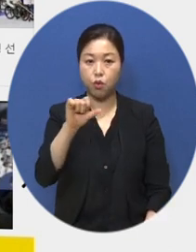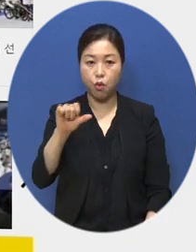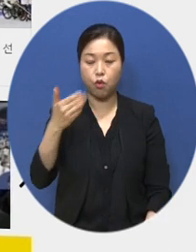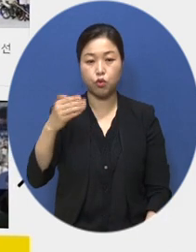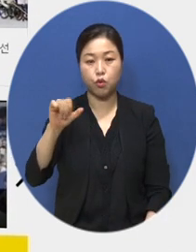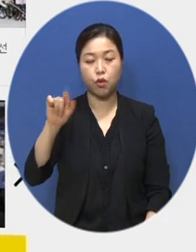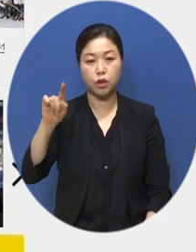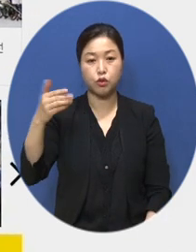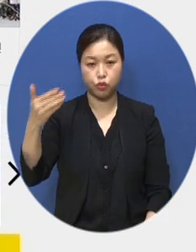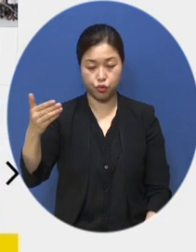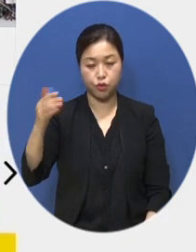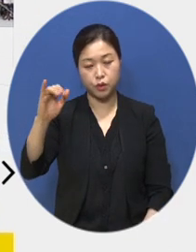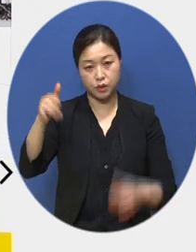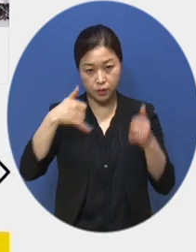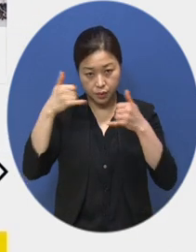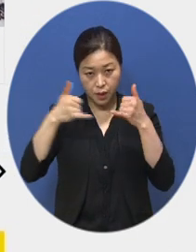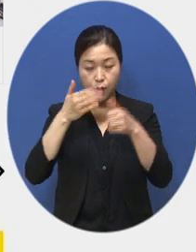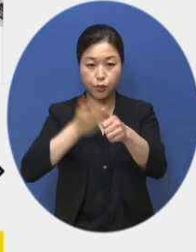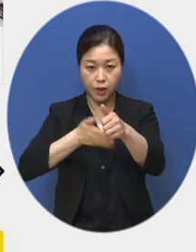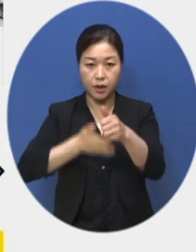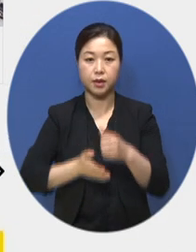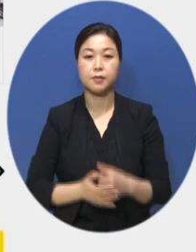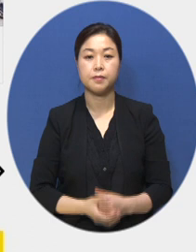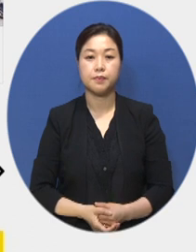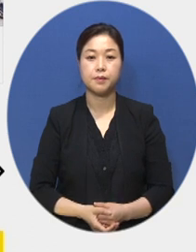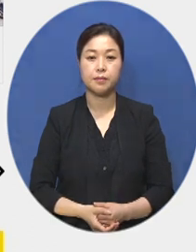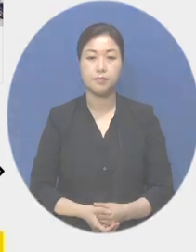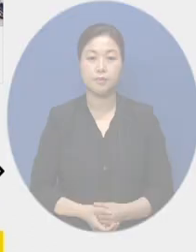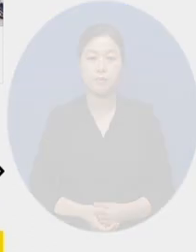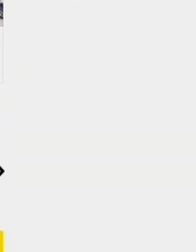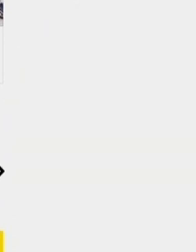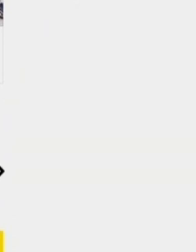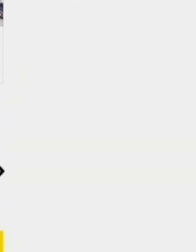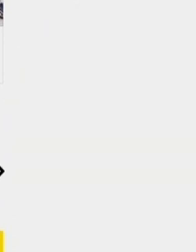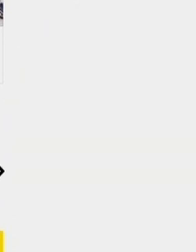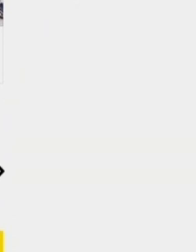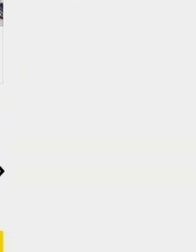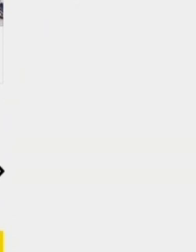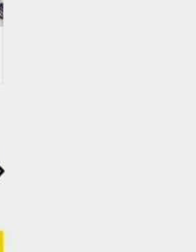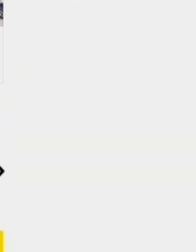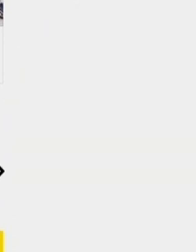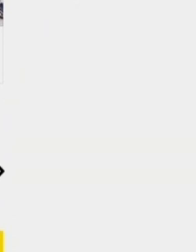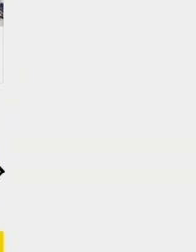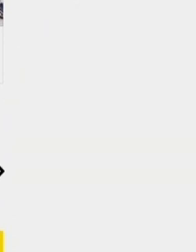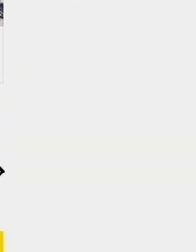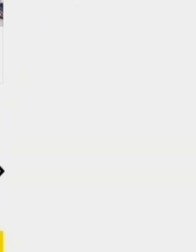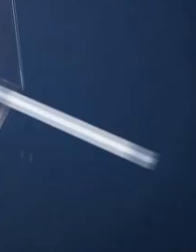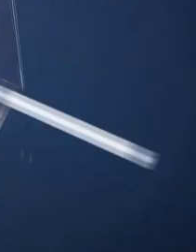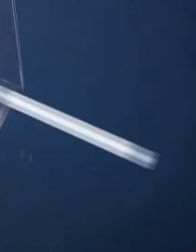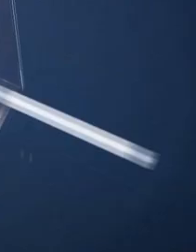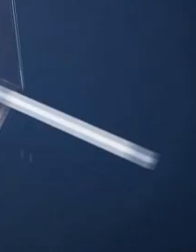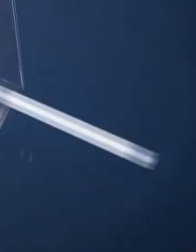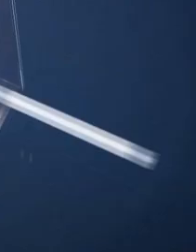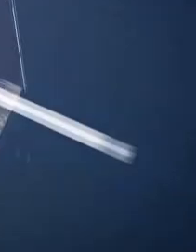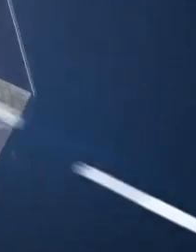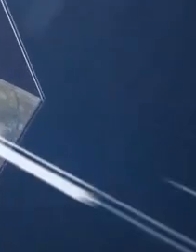전화번호 02-2655-9519로 많은 제보 바랍니다.